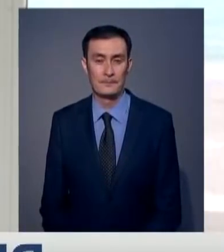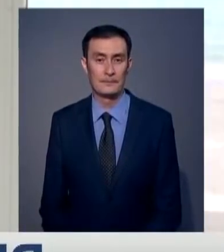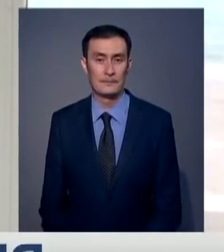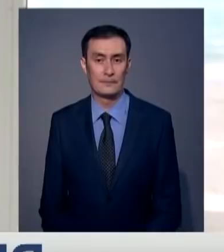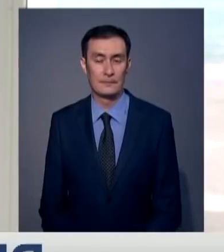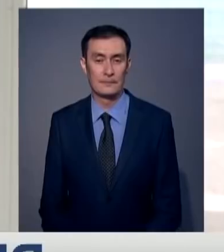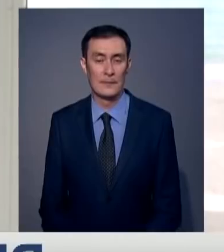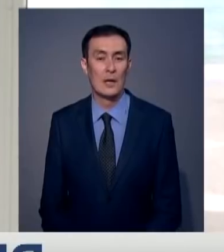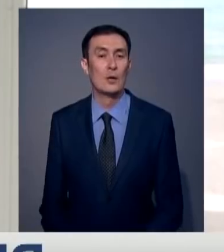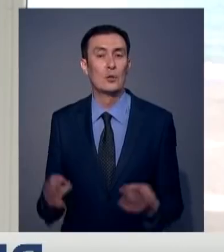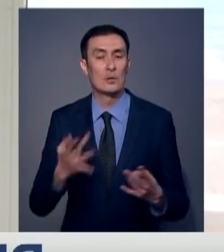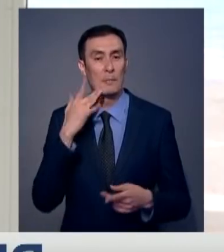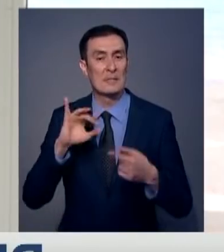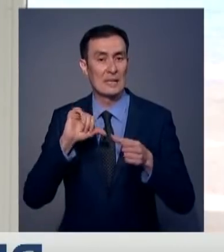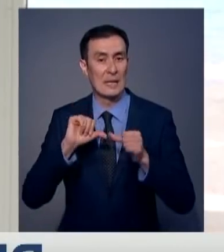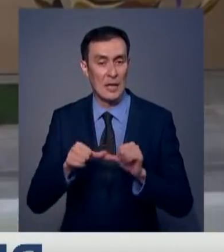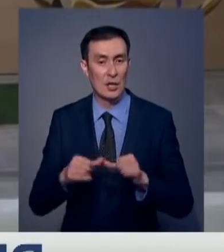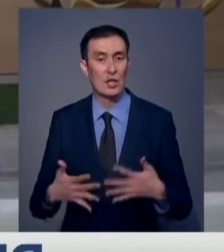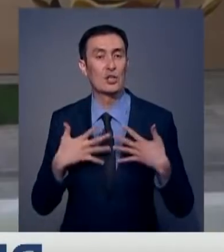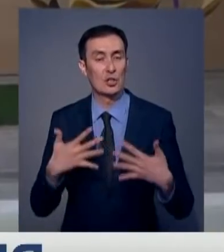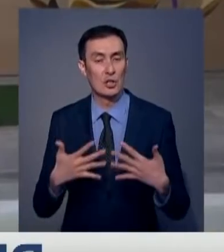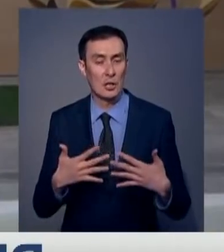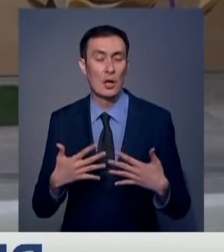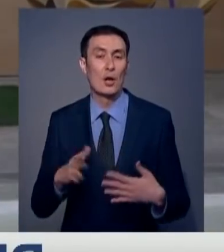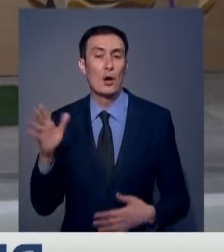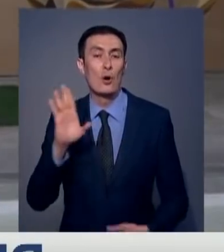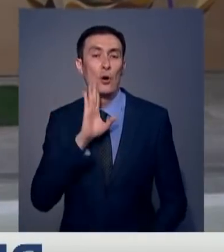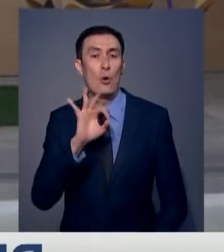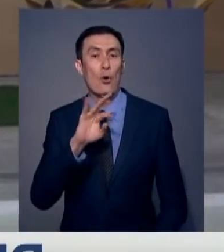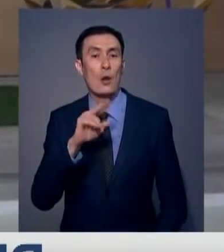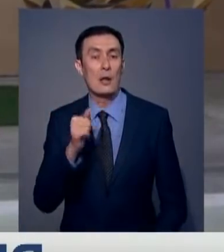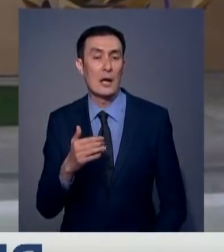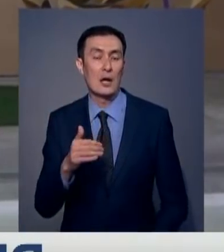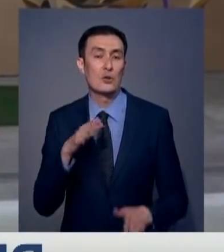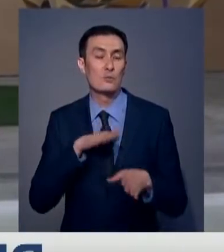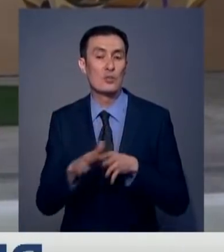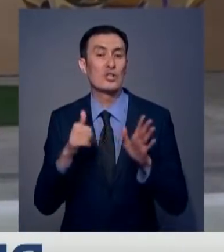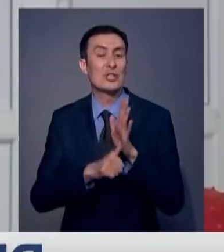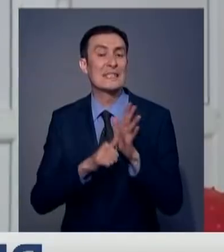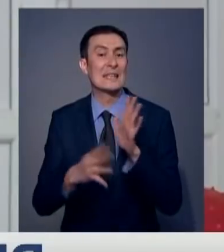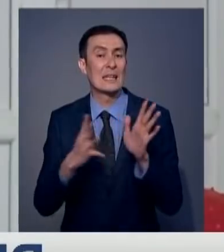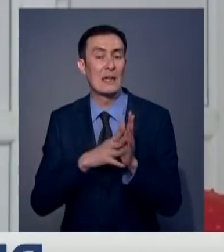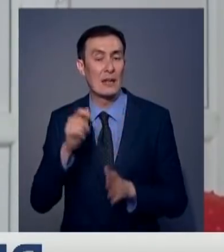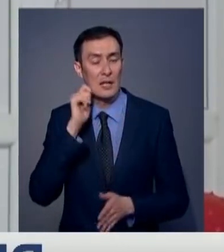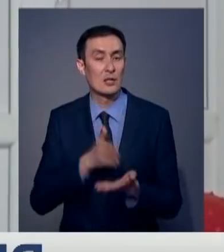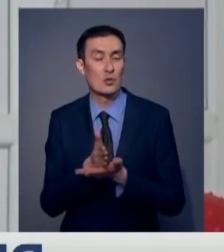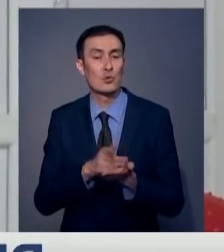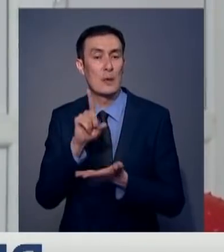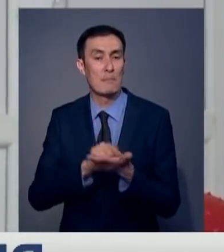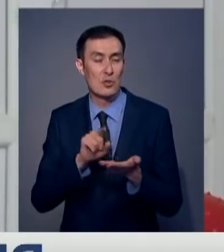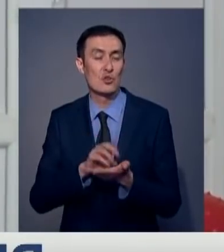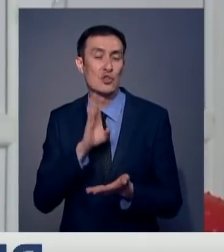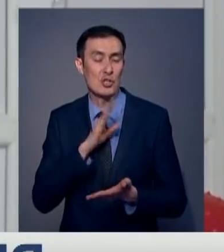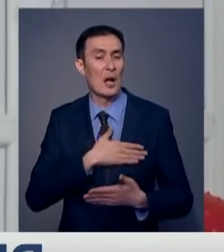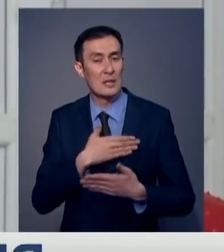Не забывай постоянно дышать. Ольге Петуховой скоро исполнится 69 лет. Выйдя на заслуженный отдых,